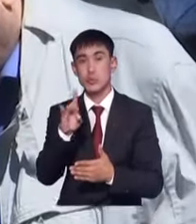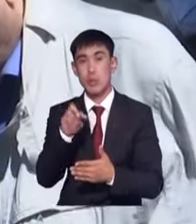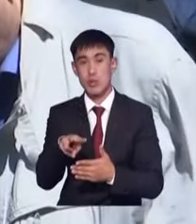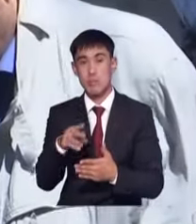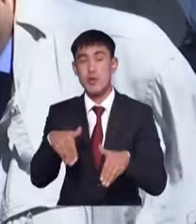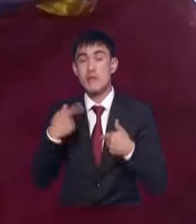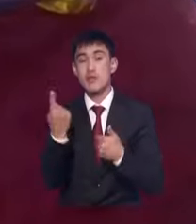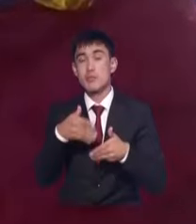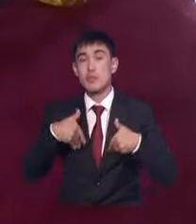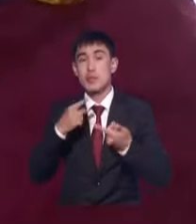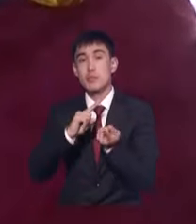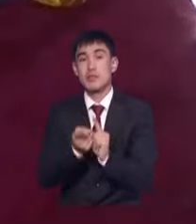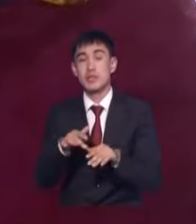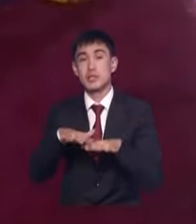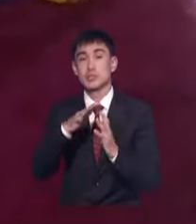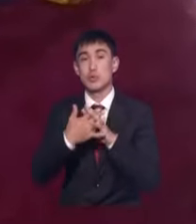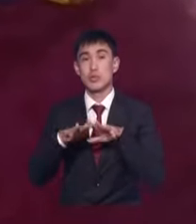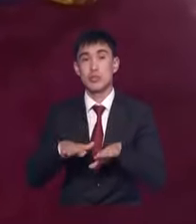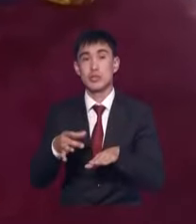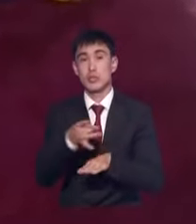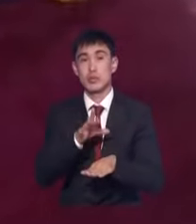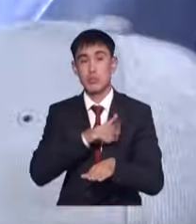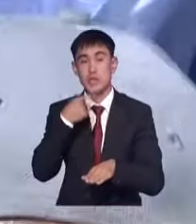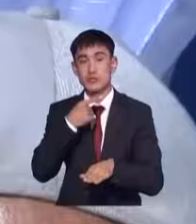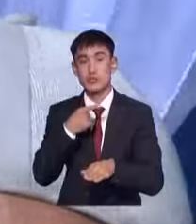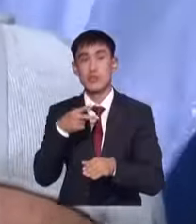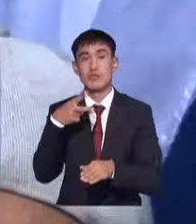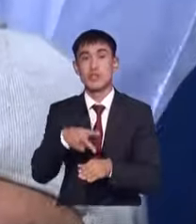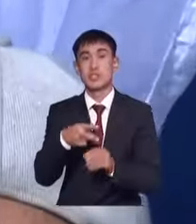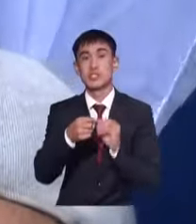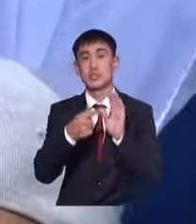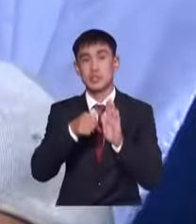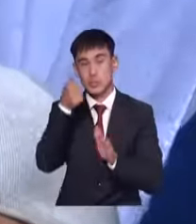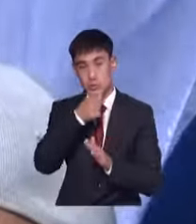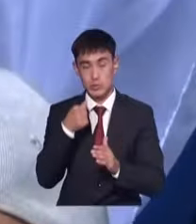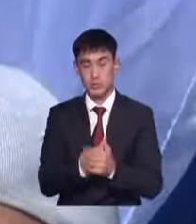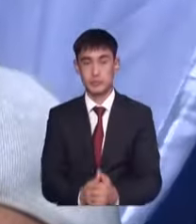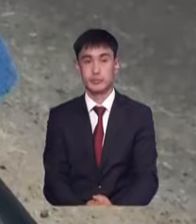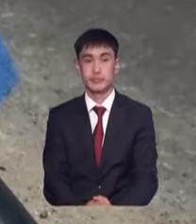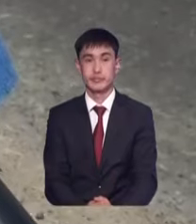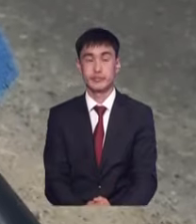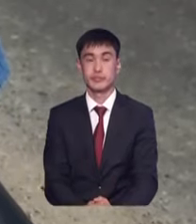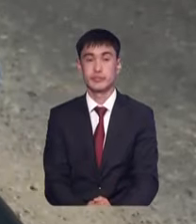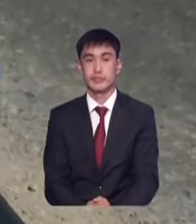Впервые предложение о переименовании населенных пунктов региона было озвучено еще в 2017 году.